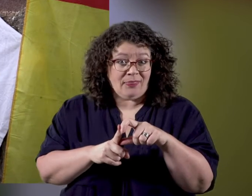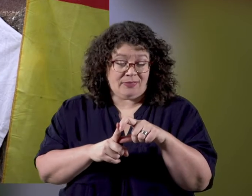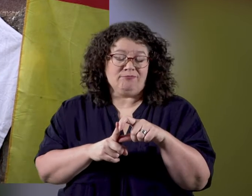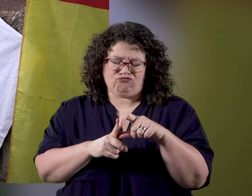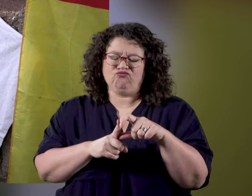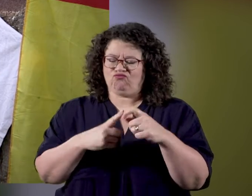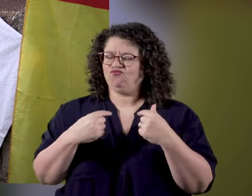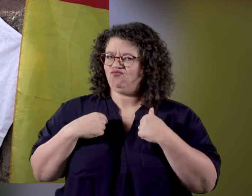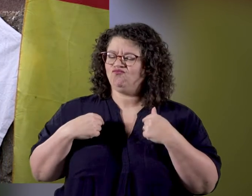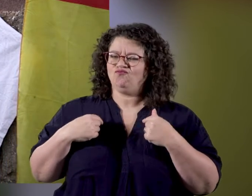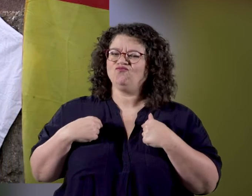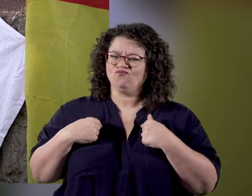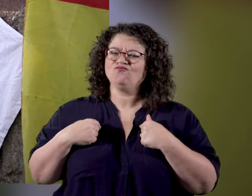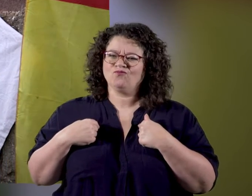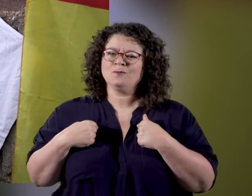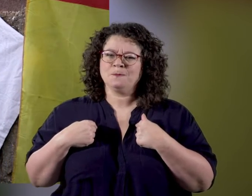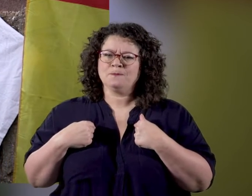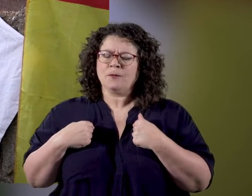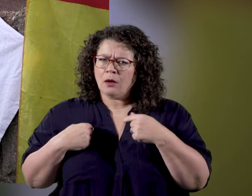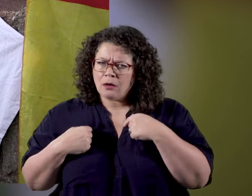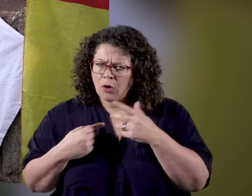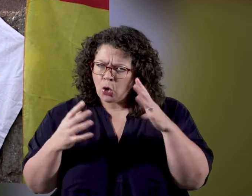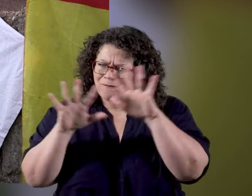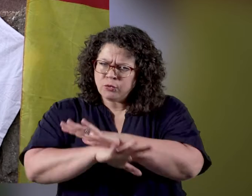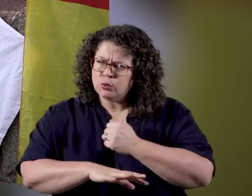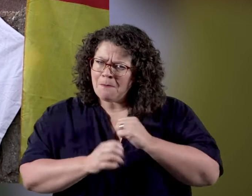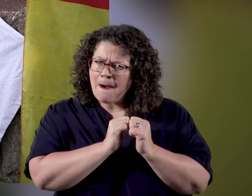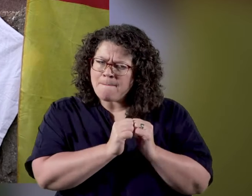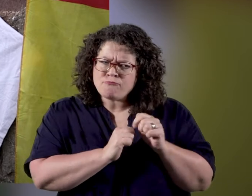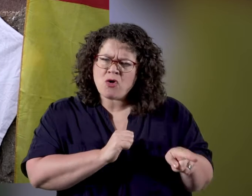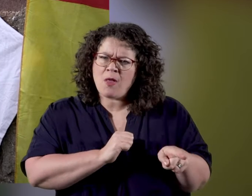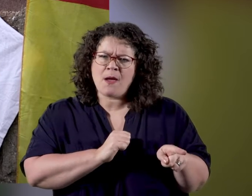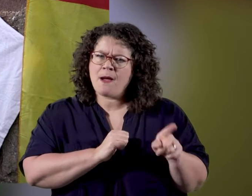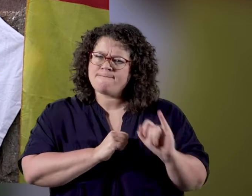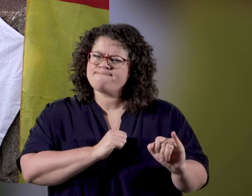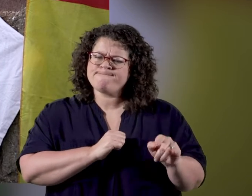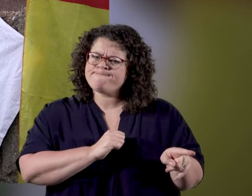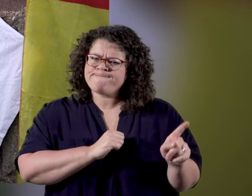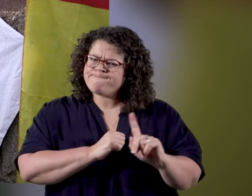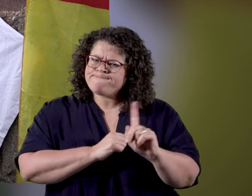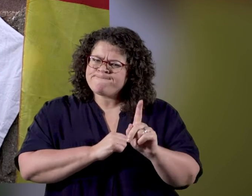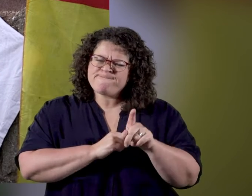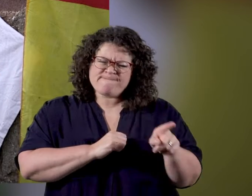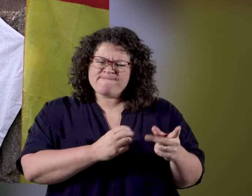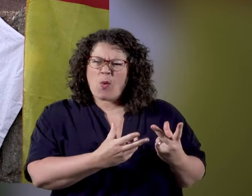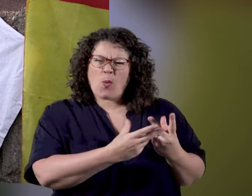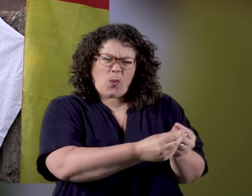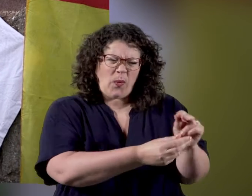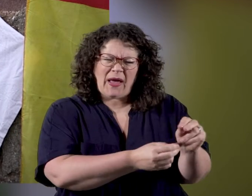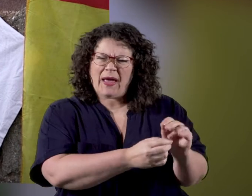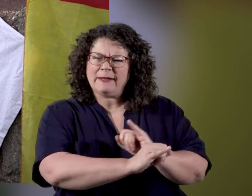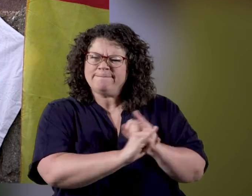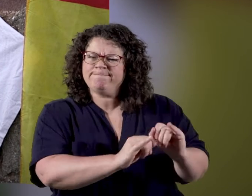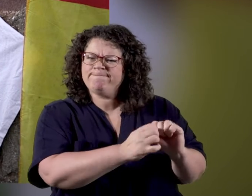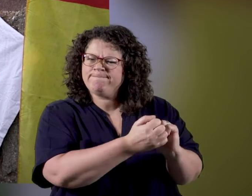i mi gyflwyno fy hun. Robert ap Maredudd o'r gesel gyfarch dol benmain. Na,